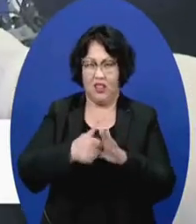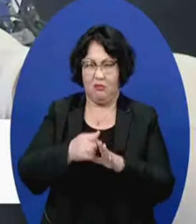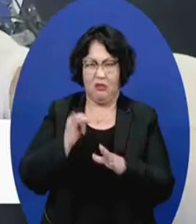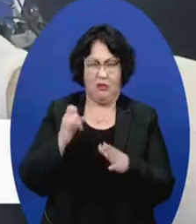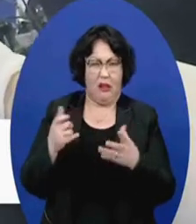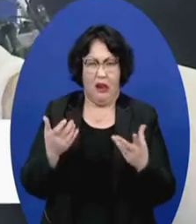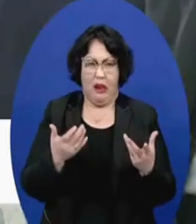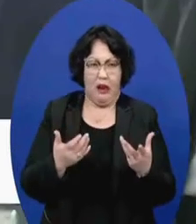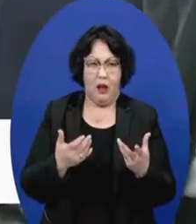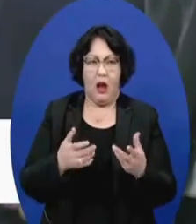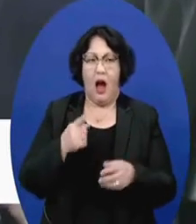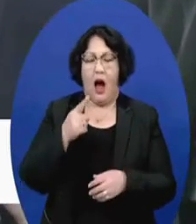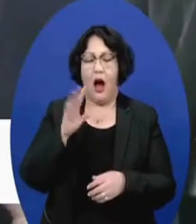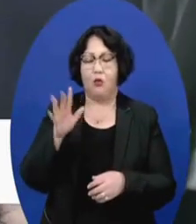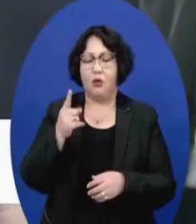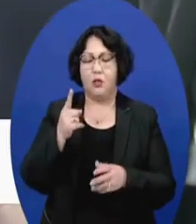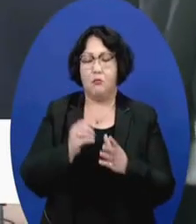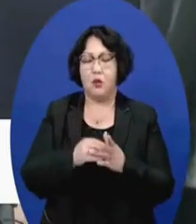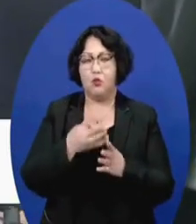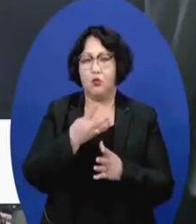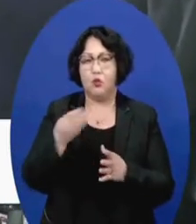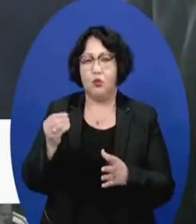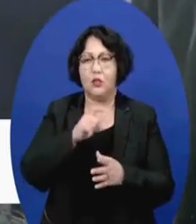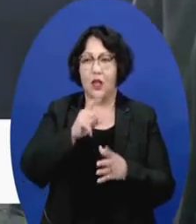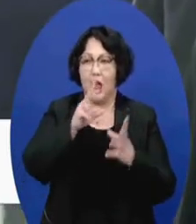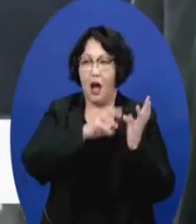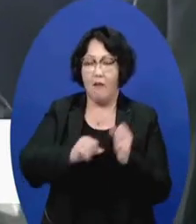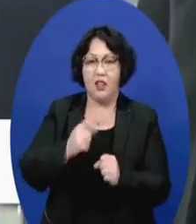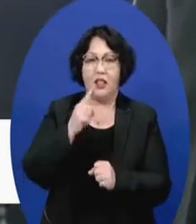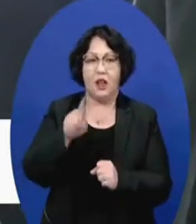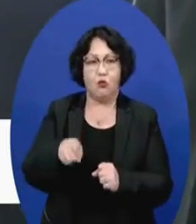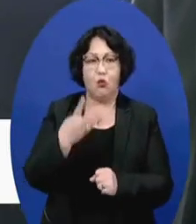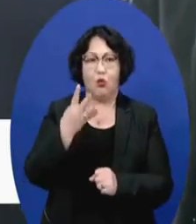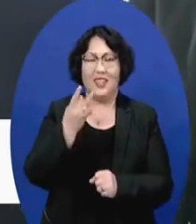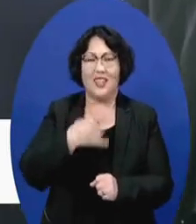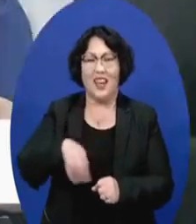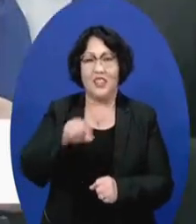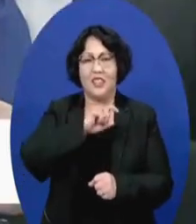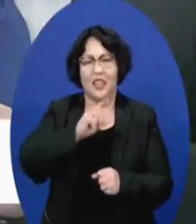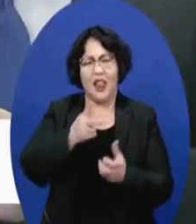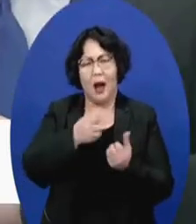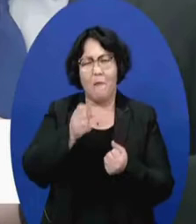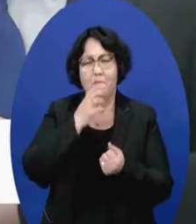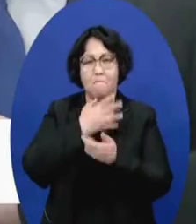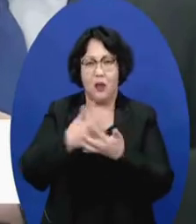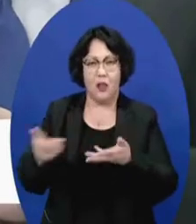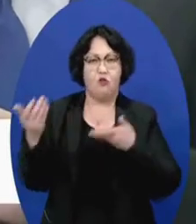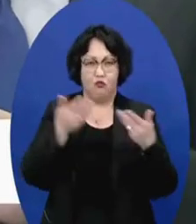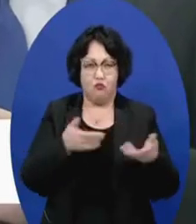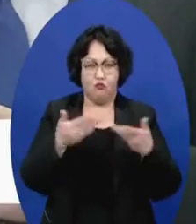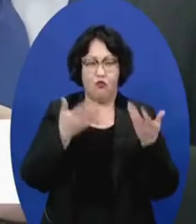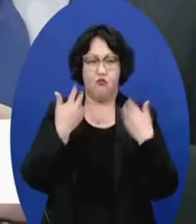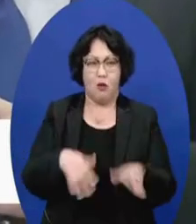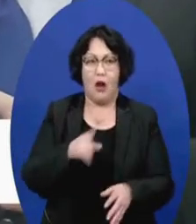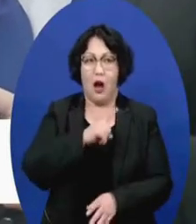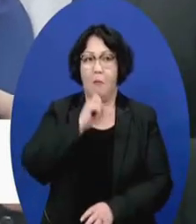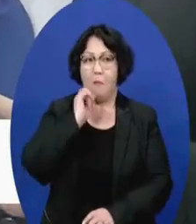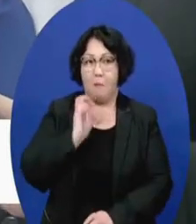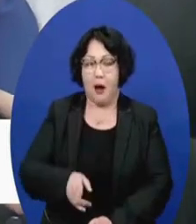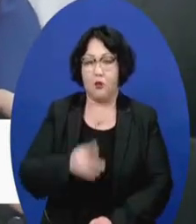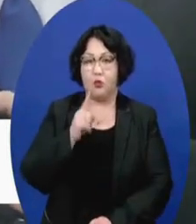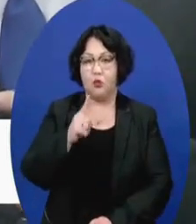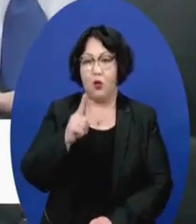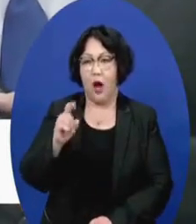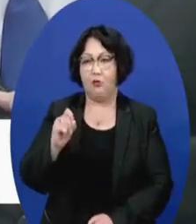зээлд хамрагдахаар 11400 зээлдэгч 1.4 их найдын зээлийн хүсэлтэд хаан банкнд ирүүлжээ. Эдгээрээс 1200 гаруй зээлдэгчийн